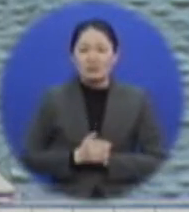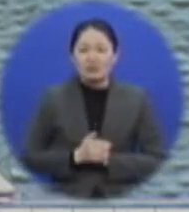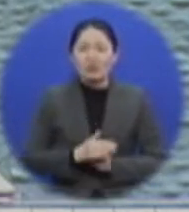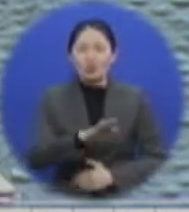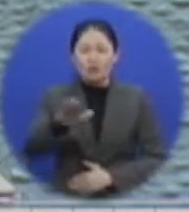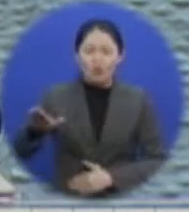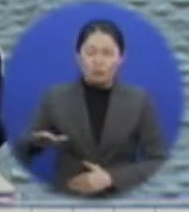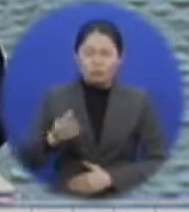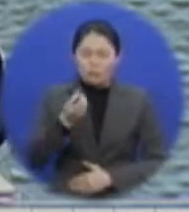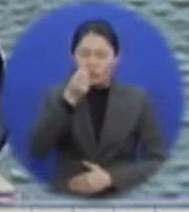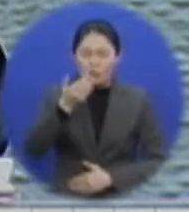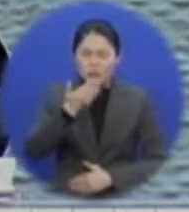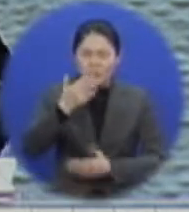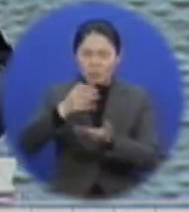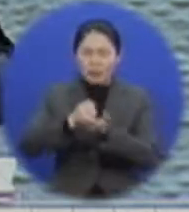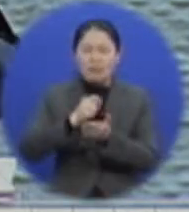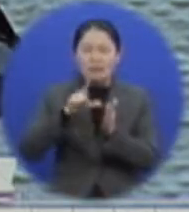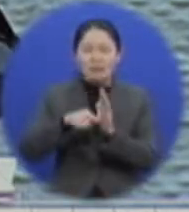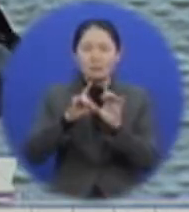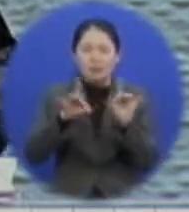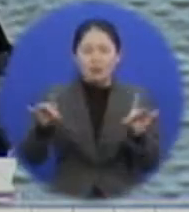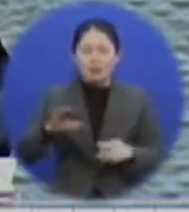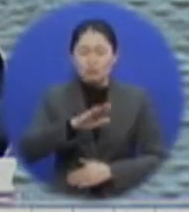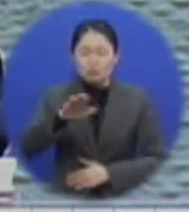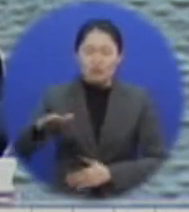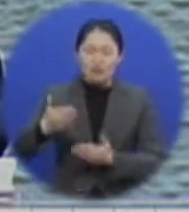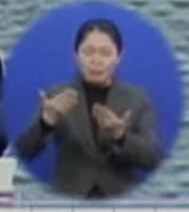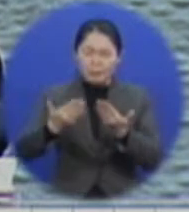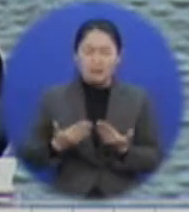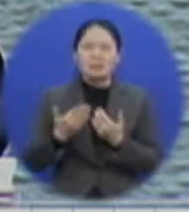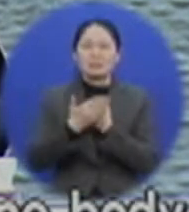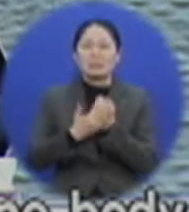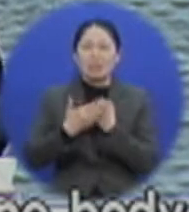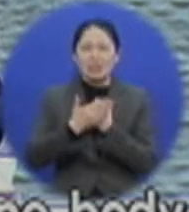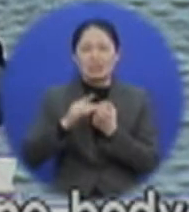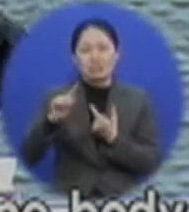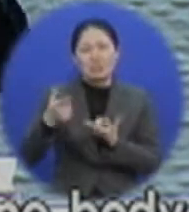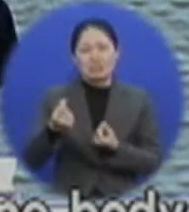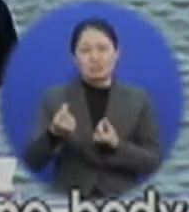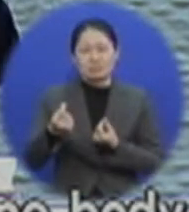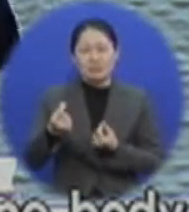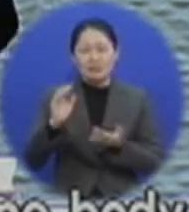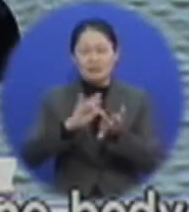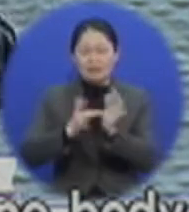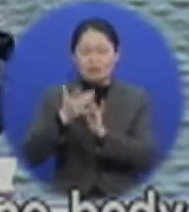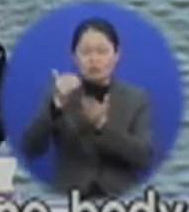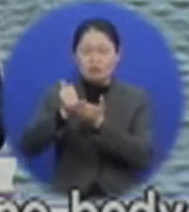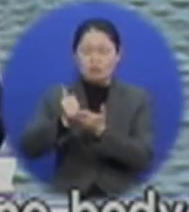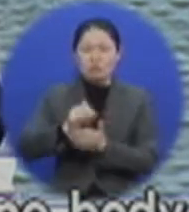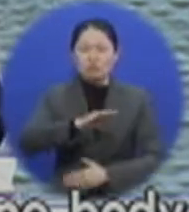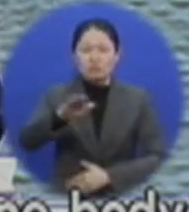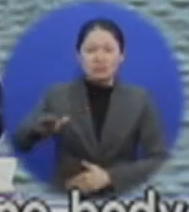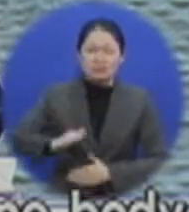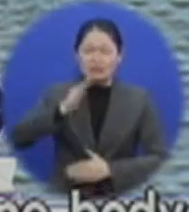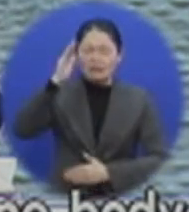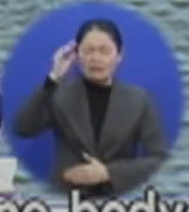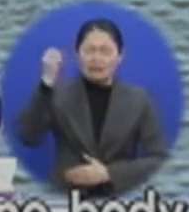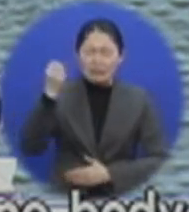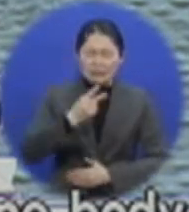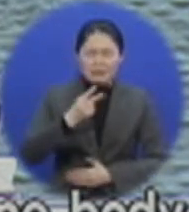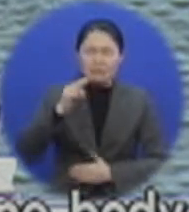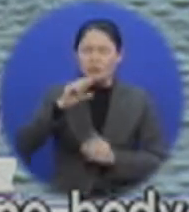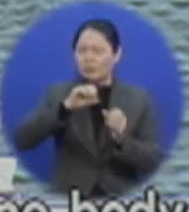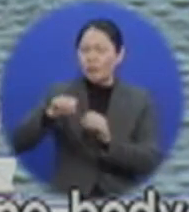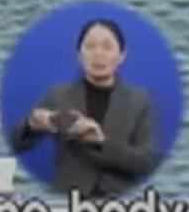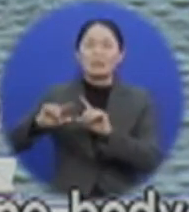여러분 성찬을 받을 때마다 우리가 받는 은혜가 그 은혜에 요 예수님께서 우리를 다시 버리지 않겠다 너는 나와